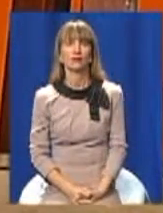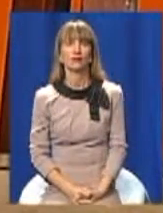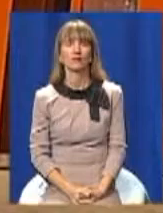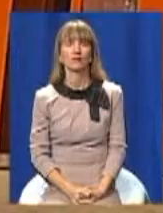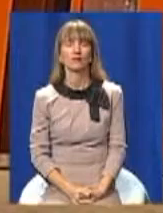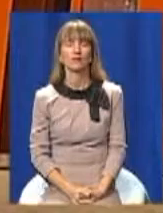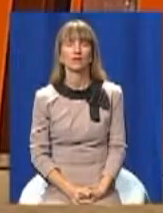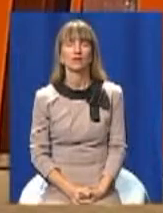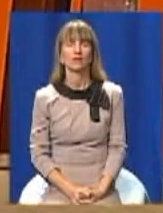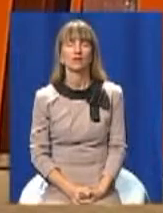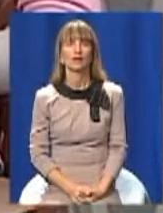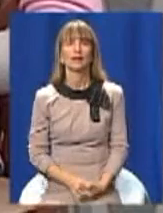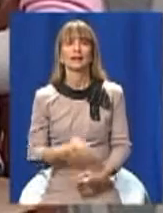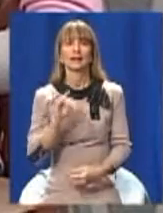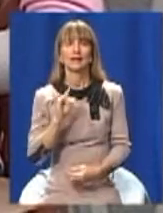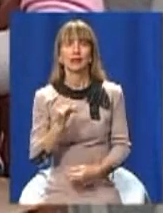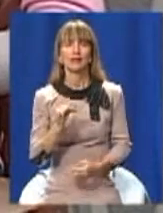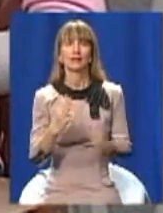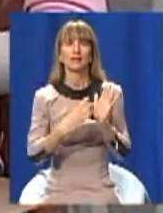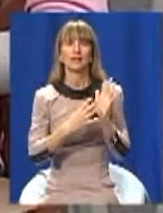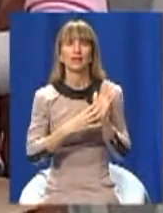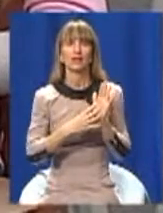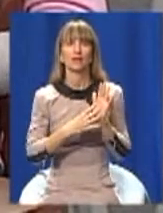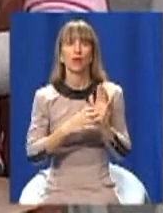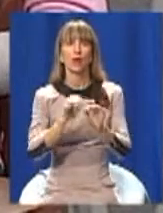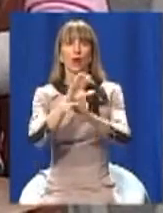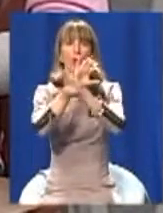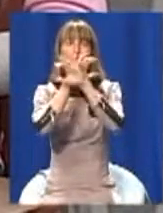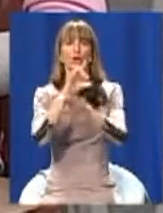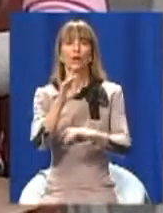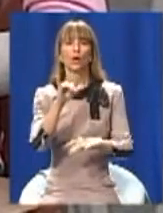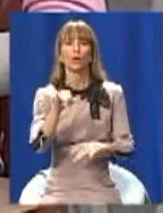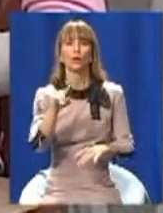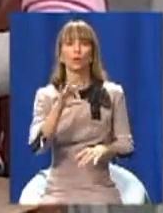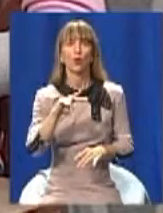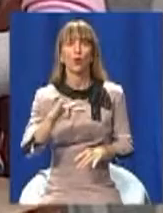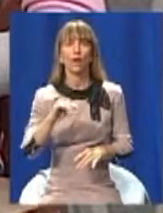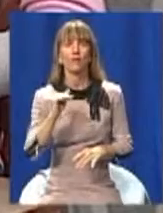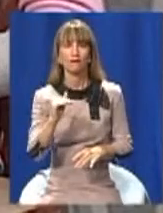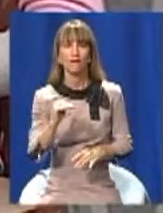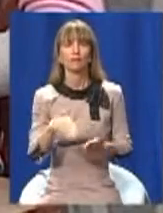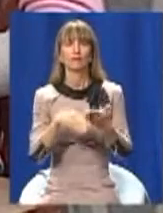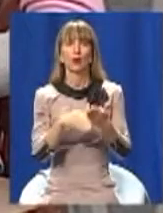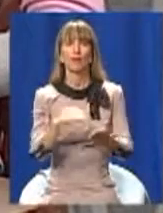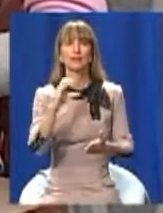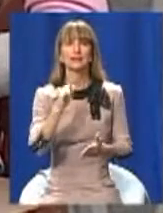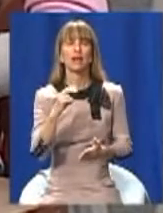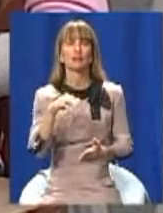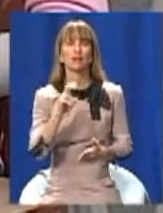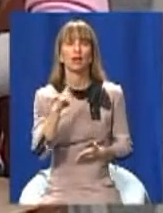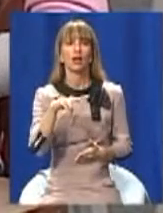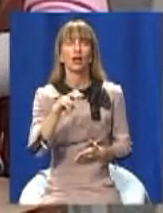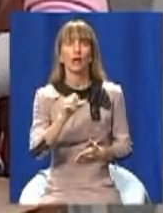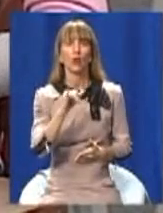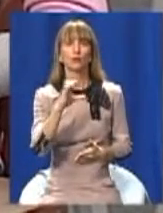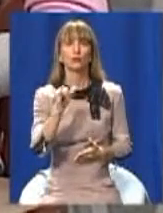«Оленянок Ніко». От. І саме, власне, 9-й олень Рудольф із червоним носом, він і допоміг Санта-Клаусу дістатися через туманну